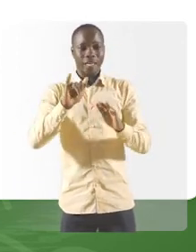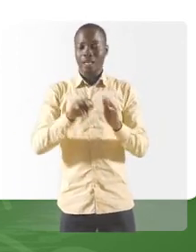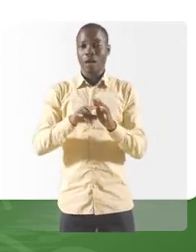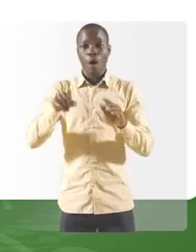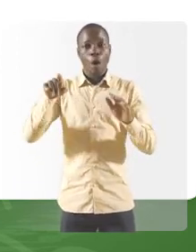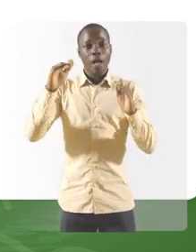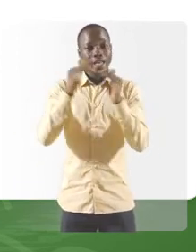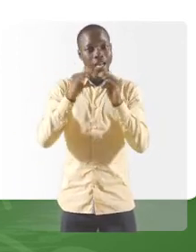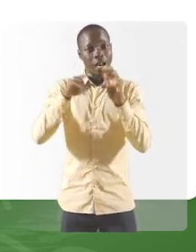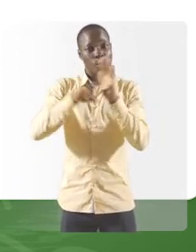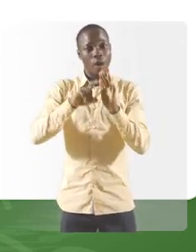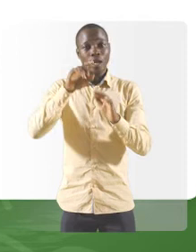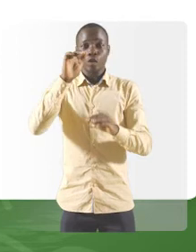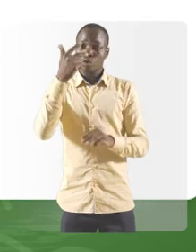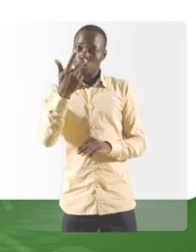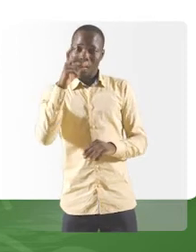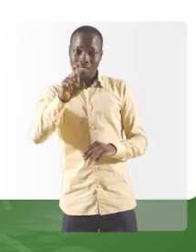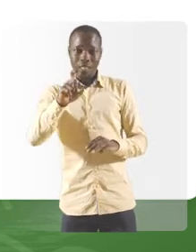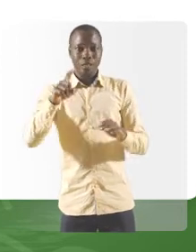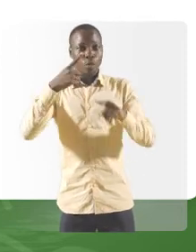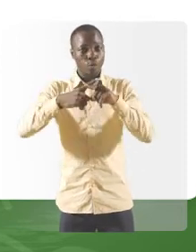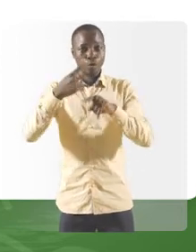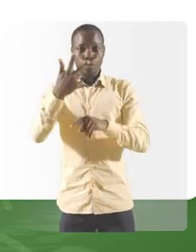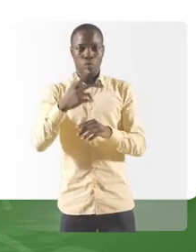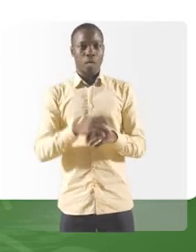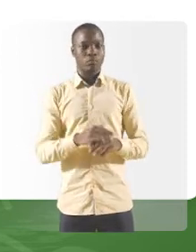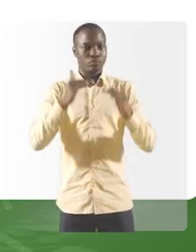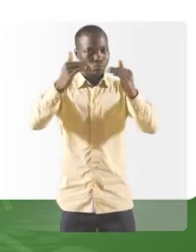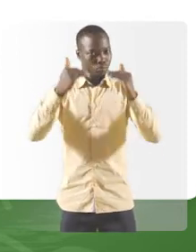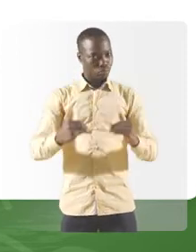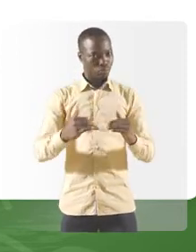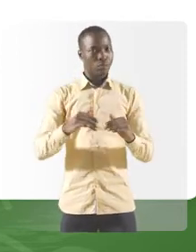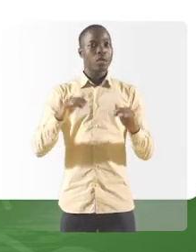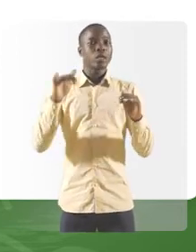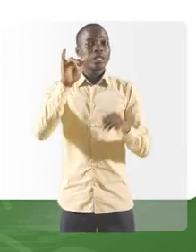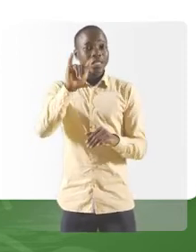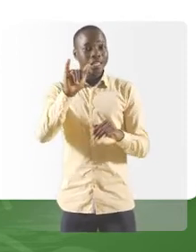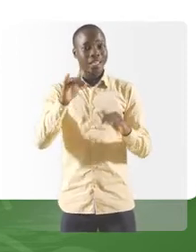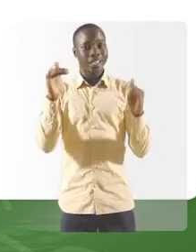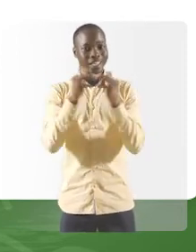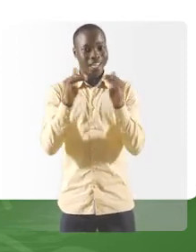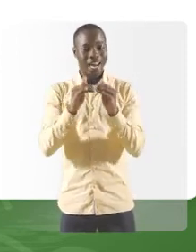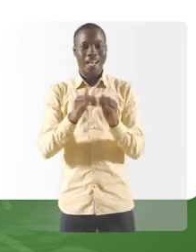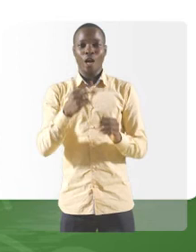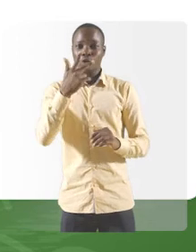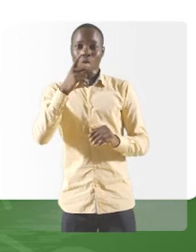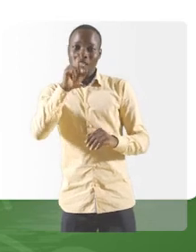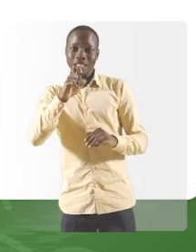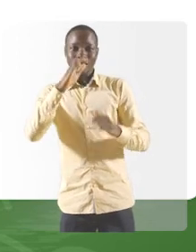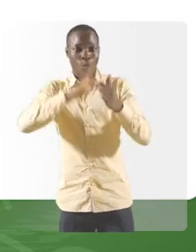plus 3, d'où la droite D a pour équation Y égale à 3X moins